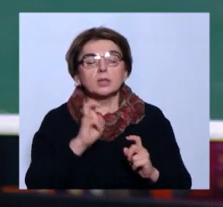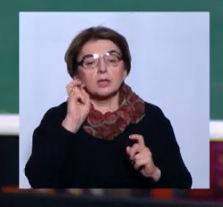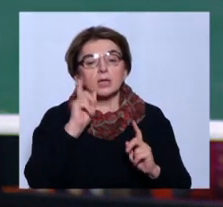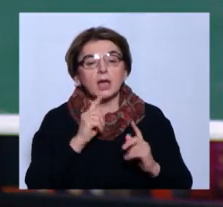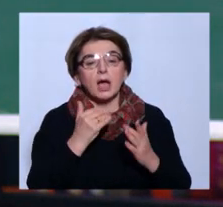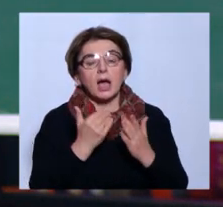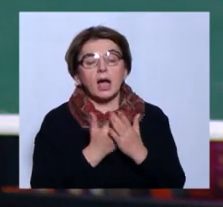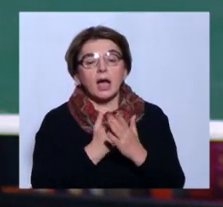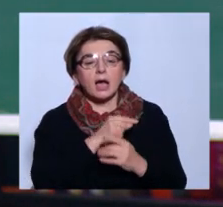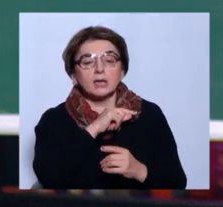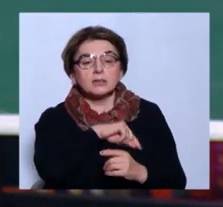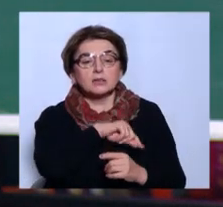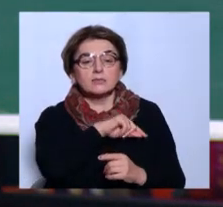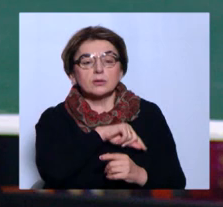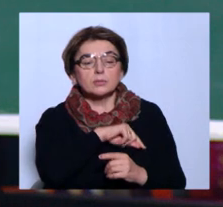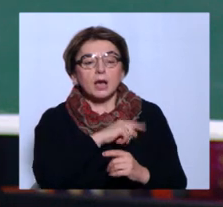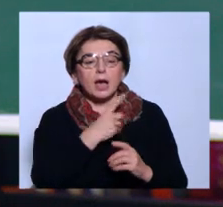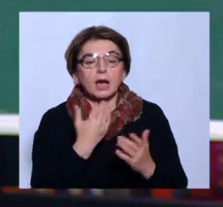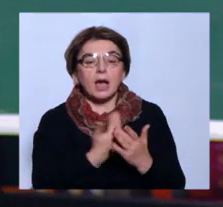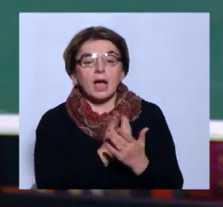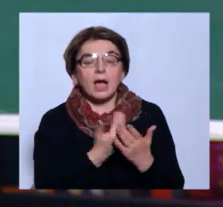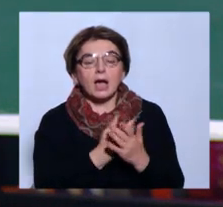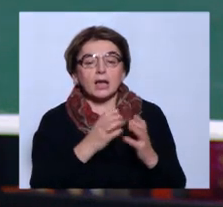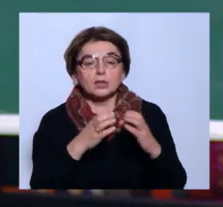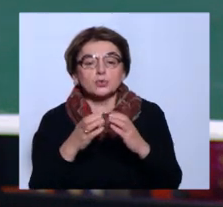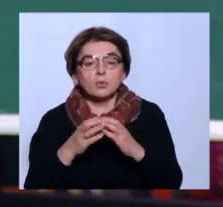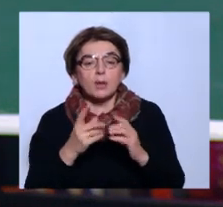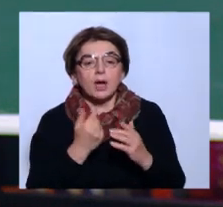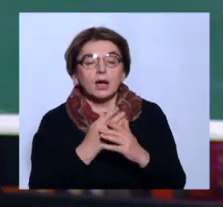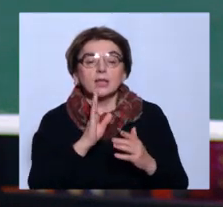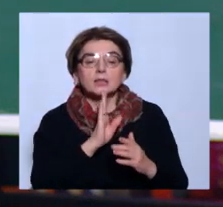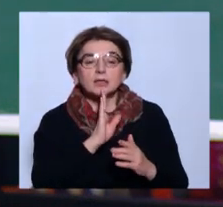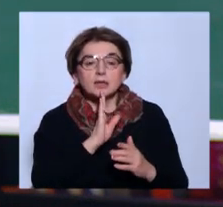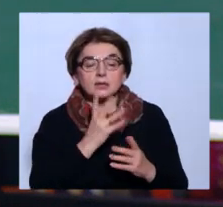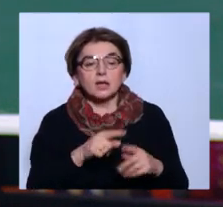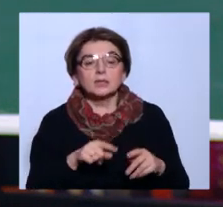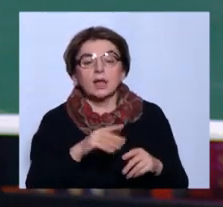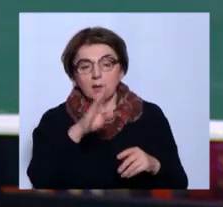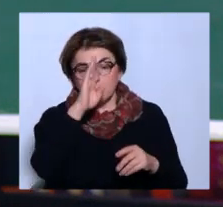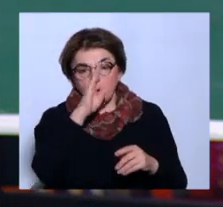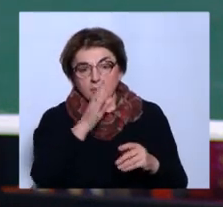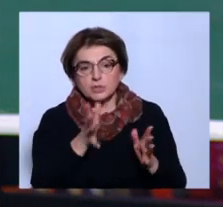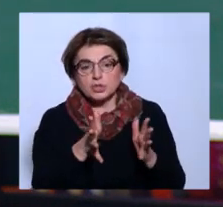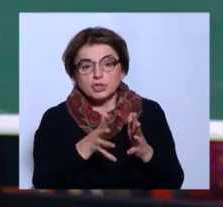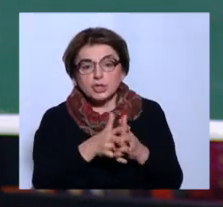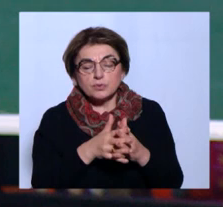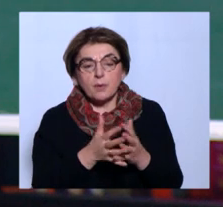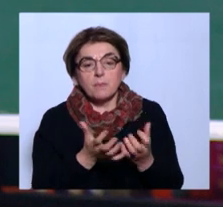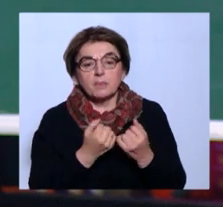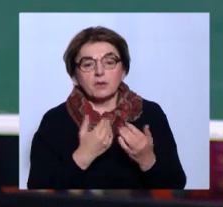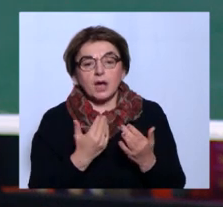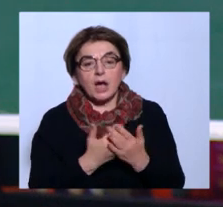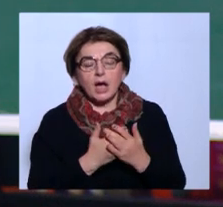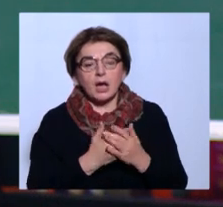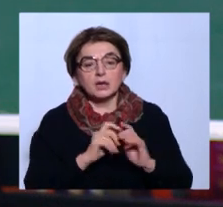ახალი ნიშანთვისებები, აი ახალი კომბინაციები. აი მაგალითად, მდედრი და მამრის შეჯვარების შედეგად მიიღება შთამომავალი, რომელსაც